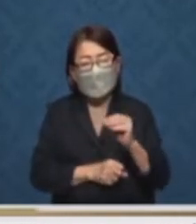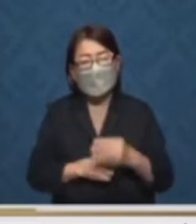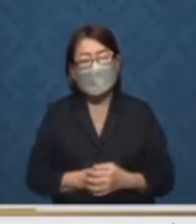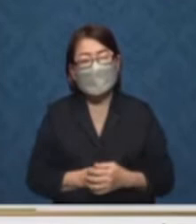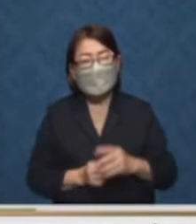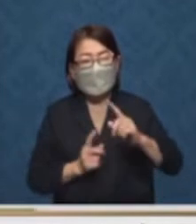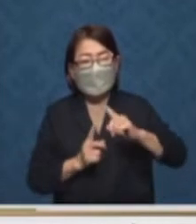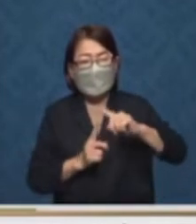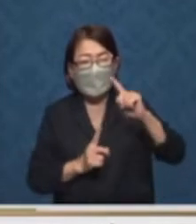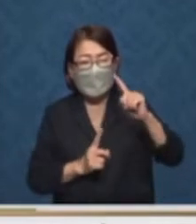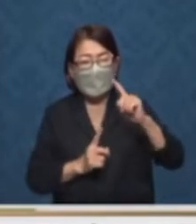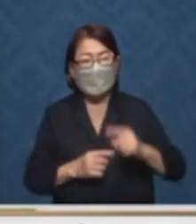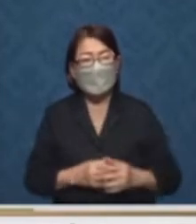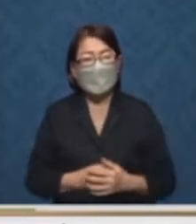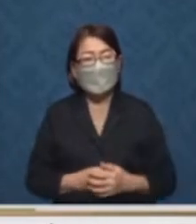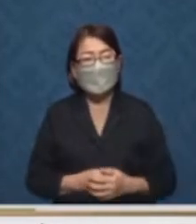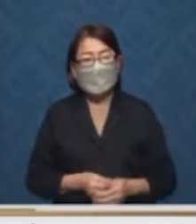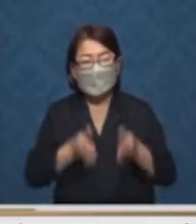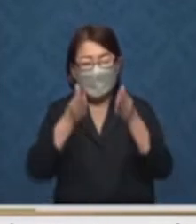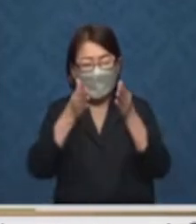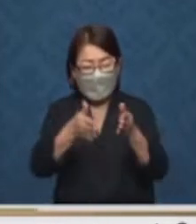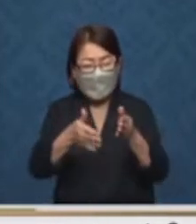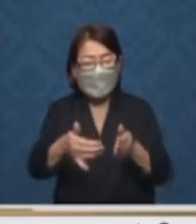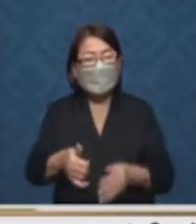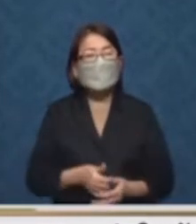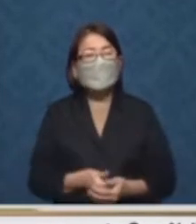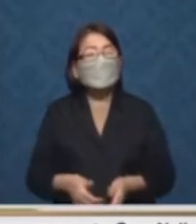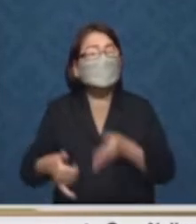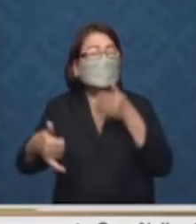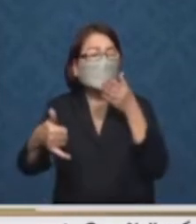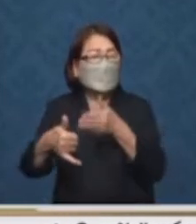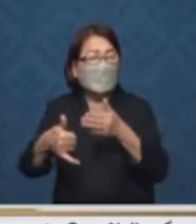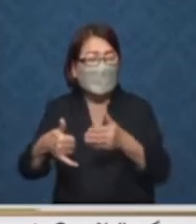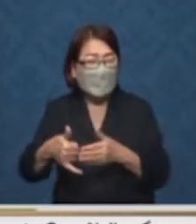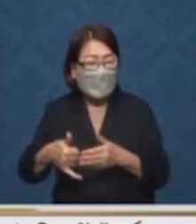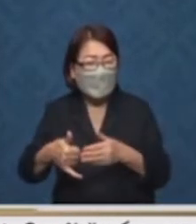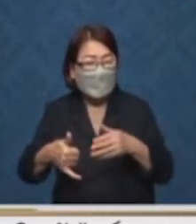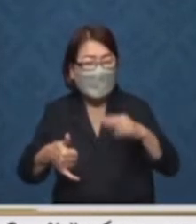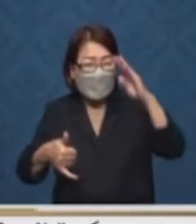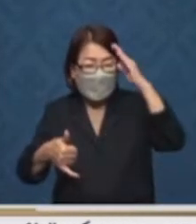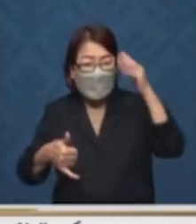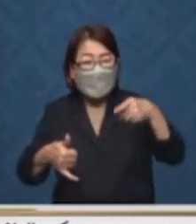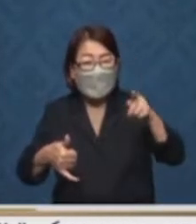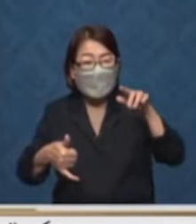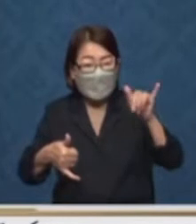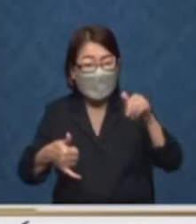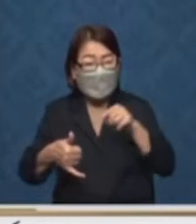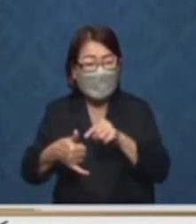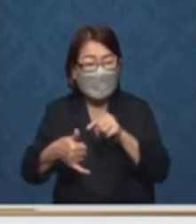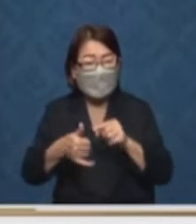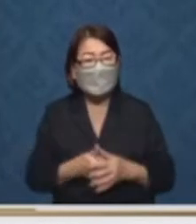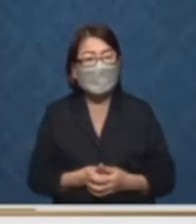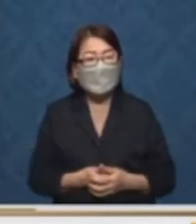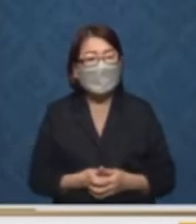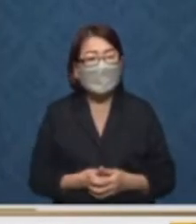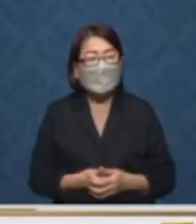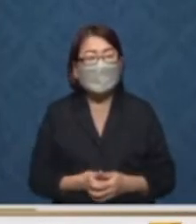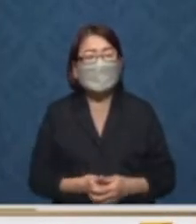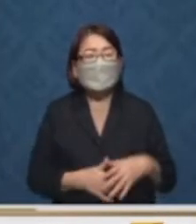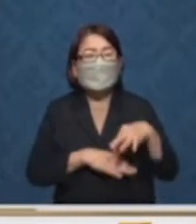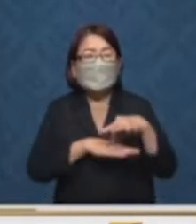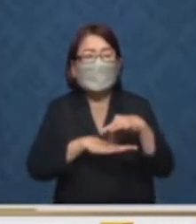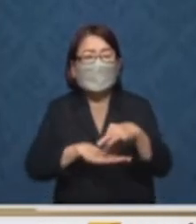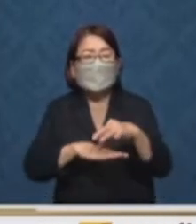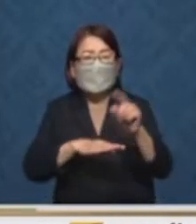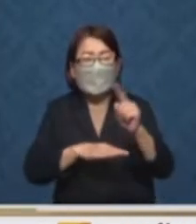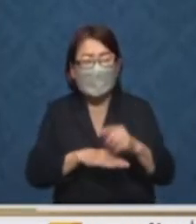1นะครับข้อกล่าวหาพลเอกประยุทธ์ขอสไลด์ถัดไปฮะพลเอกประยุทธ์จันทร์โอชา